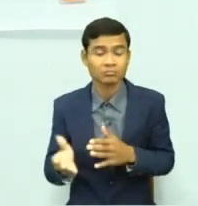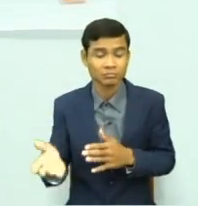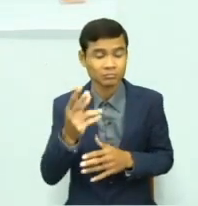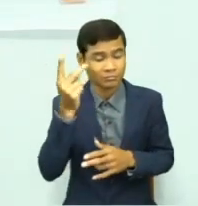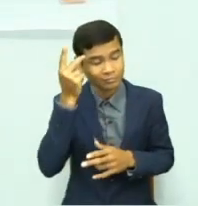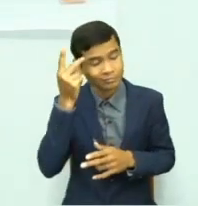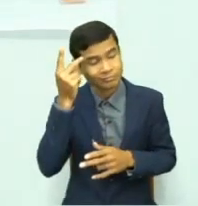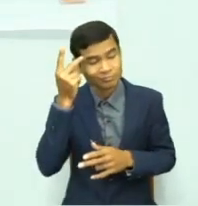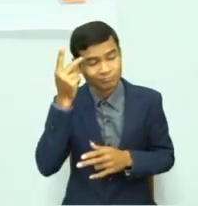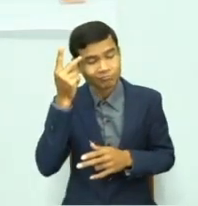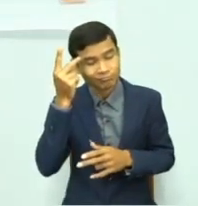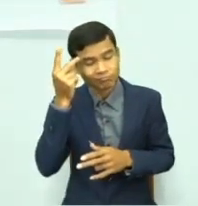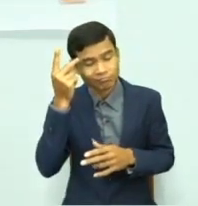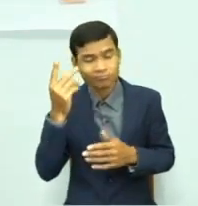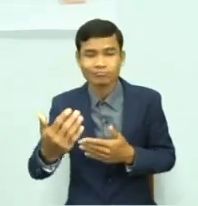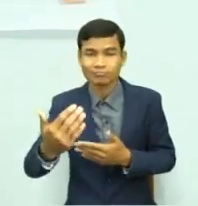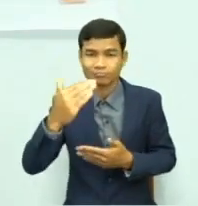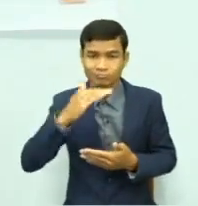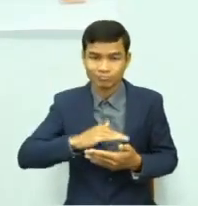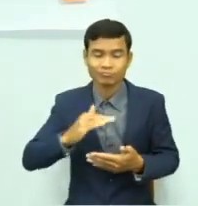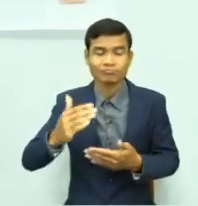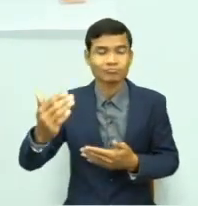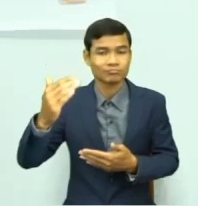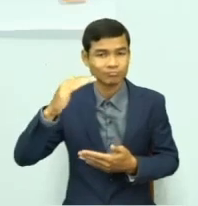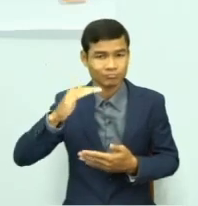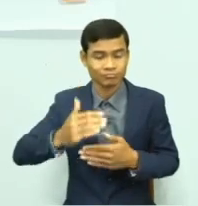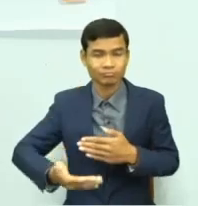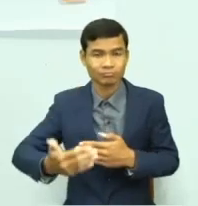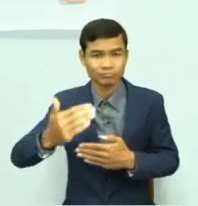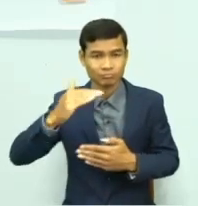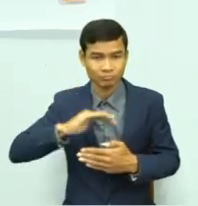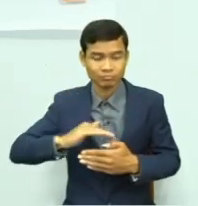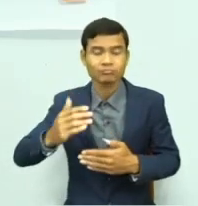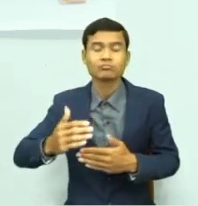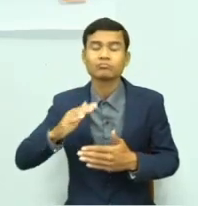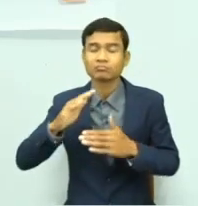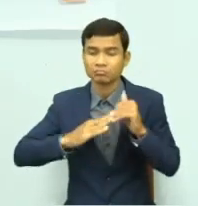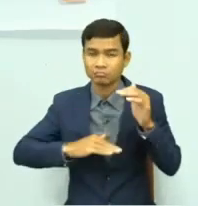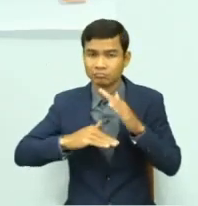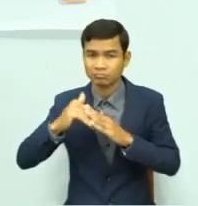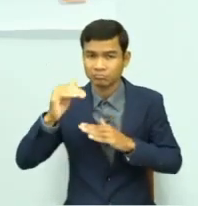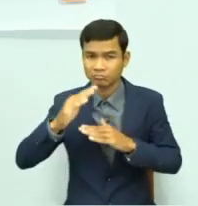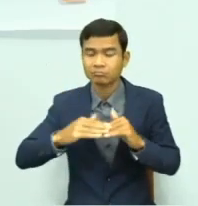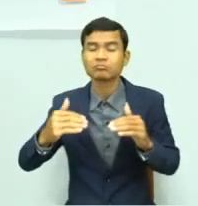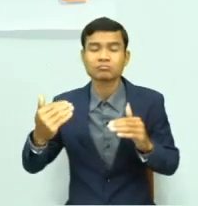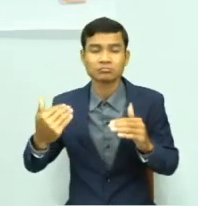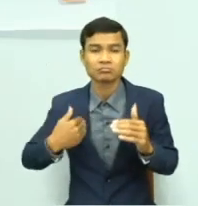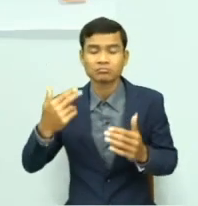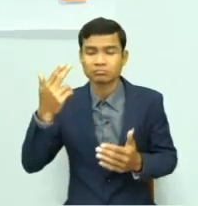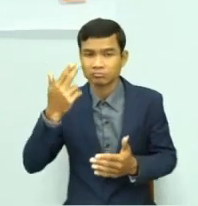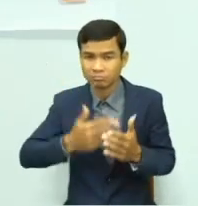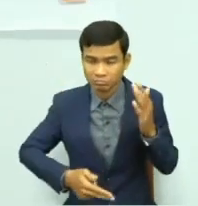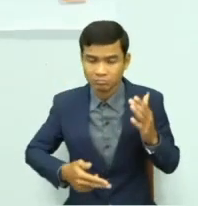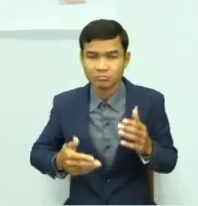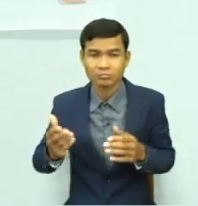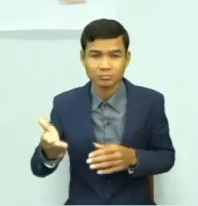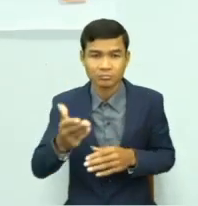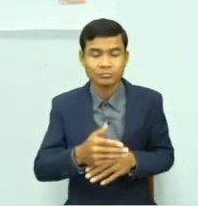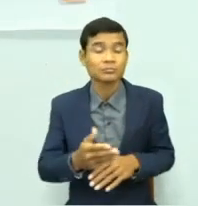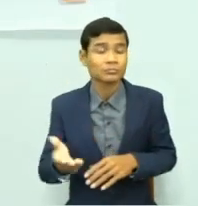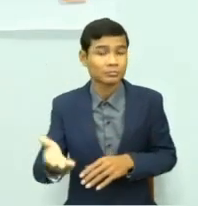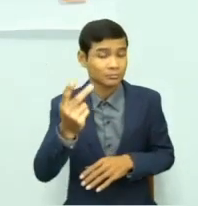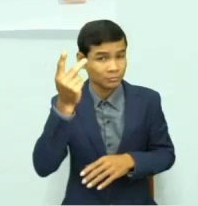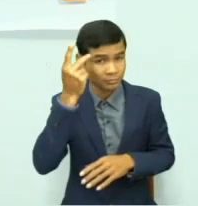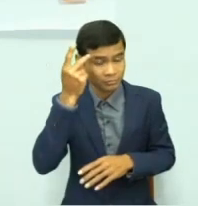này mớ, ta sẽ mất tập hòa, đá cái bàn cỏ sang miến với khả. Chà, con kết tình ạc